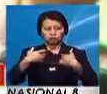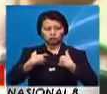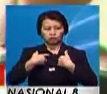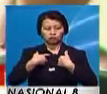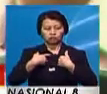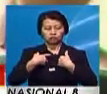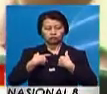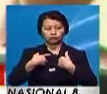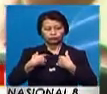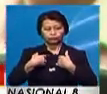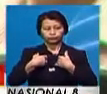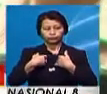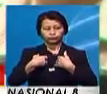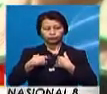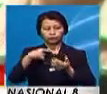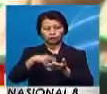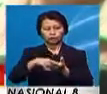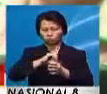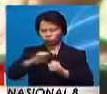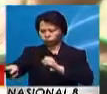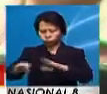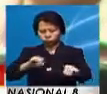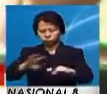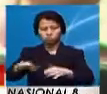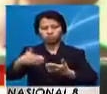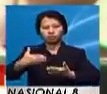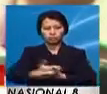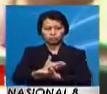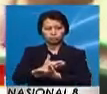dapati lagi serpihan baru.